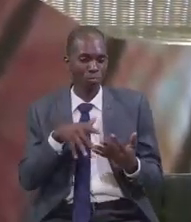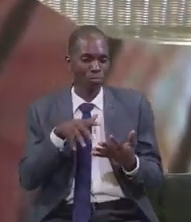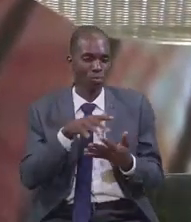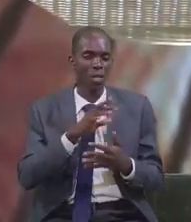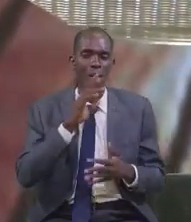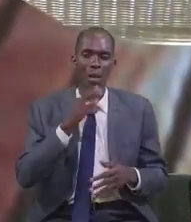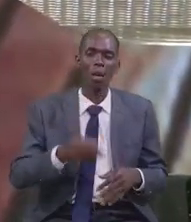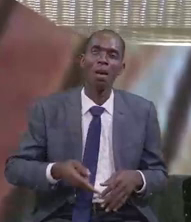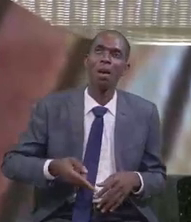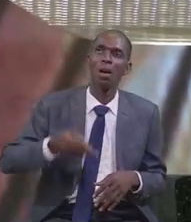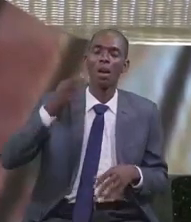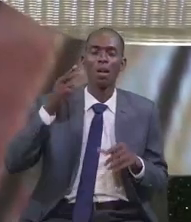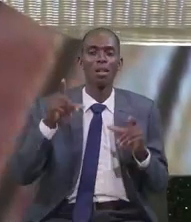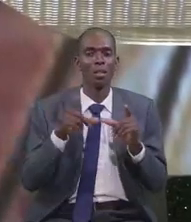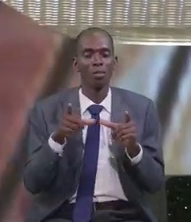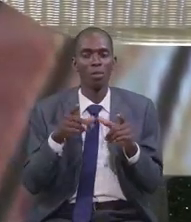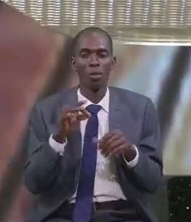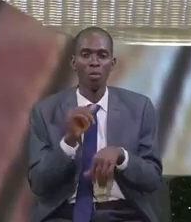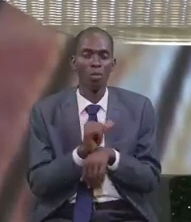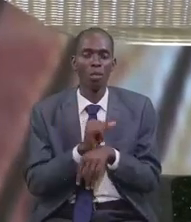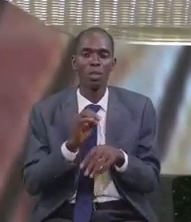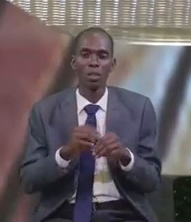voici un grand niveau